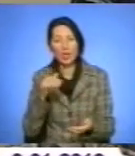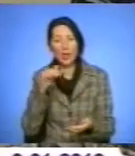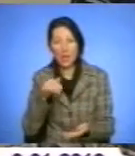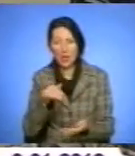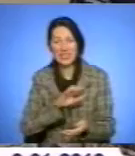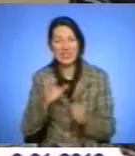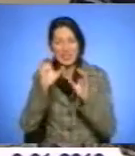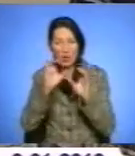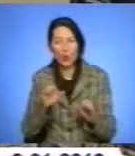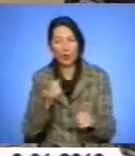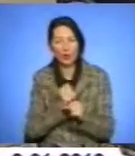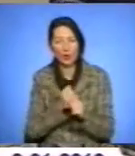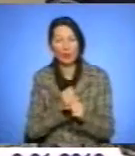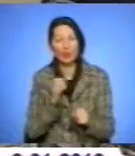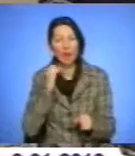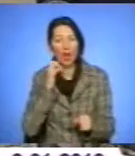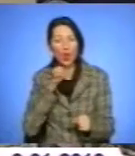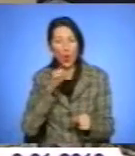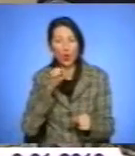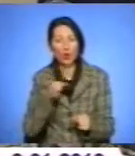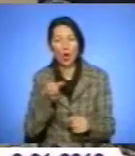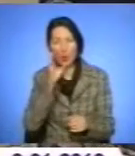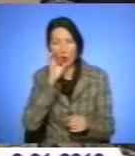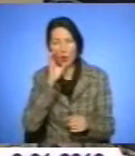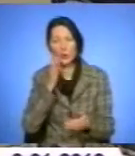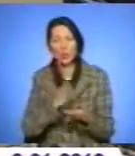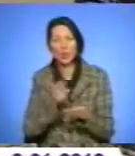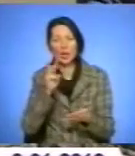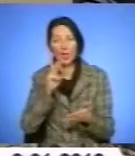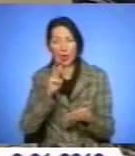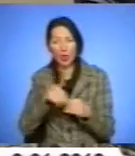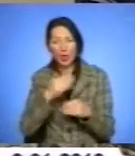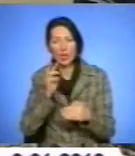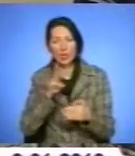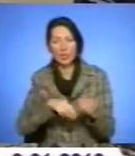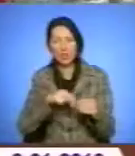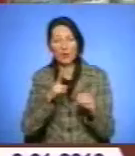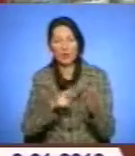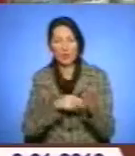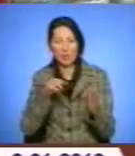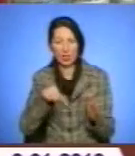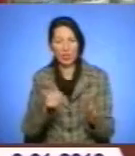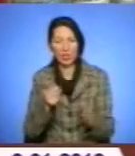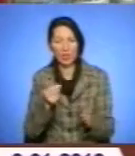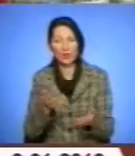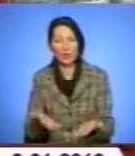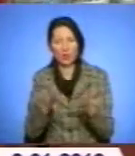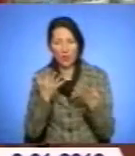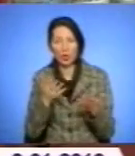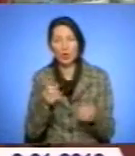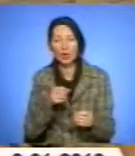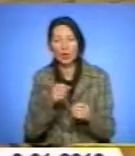алкогольного напою передбачено покарання у вигляді штрафу 17 тисяч гривень. Викрито 14 злочинів у